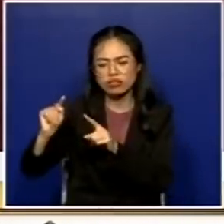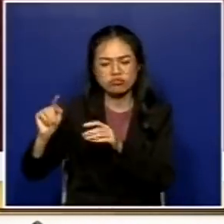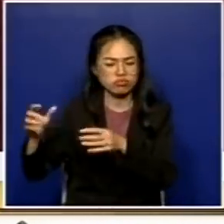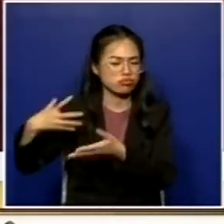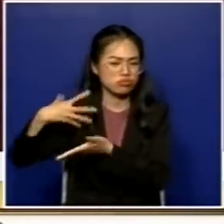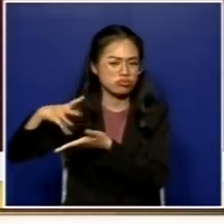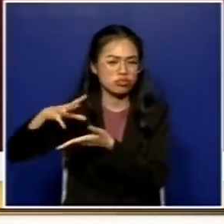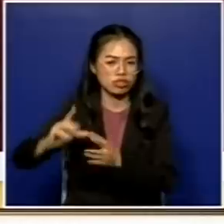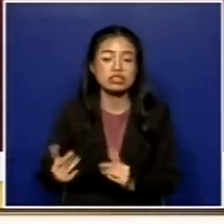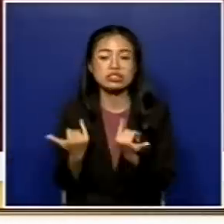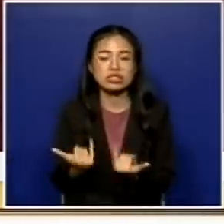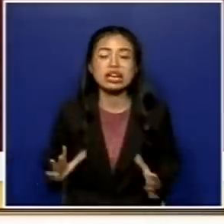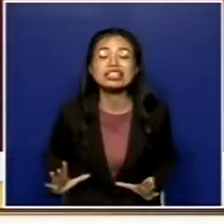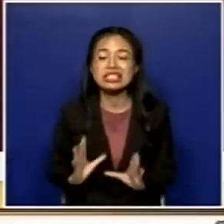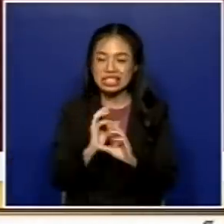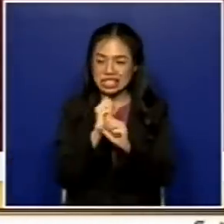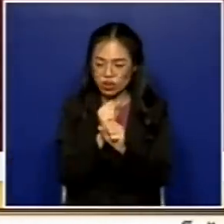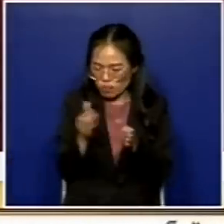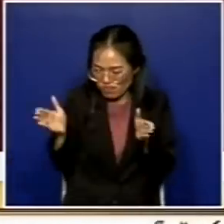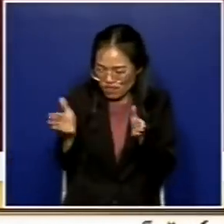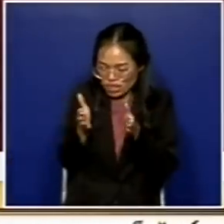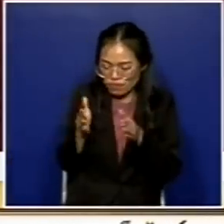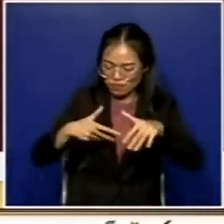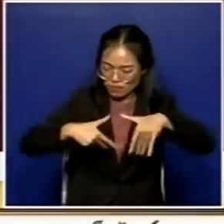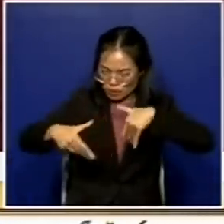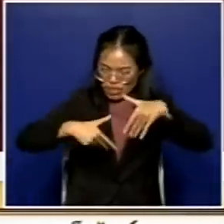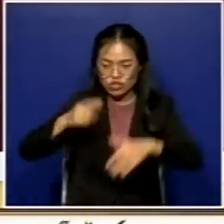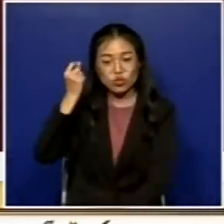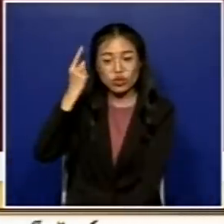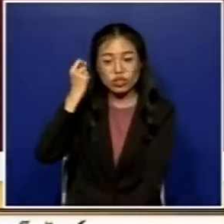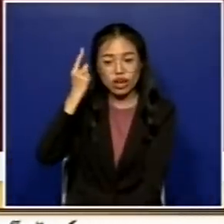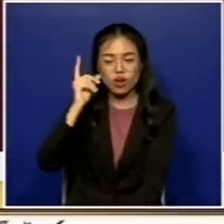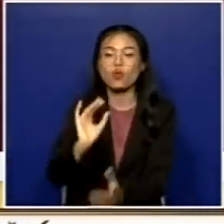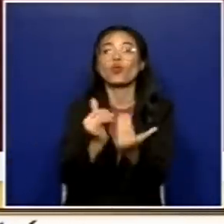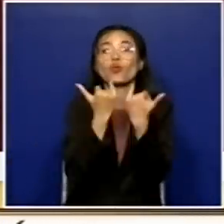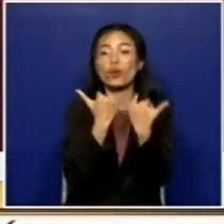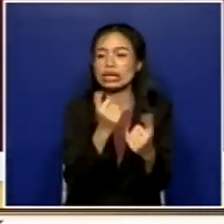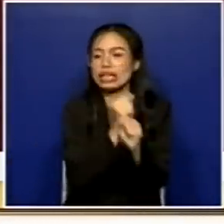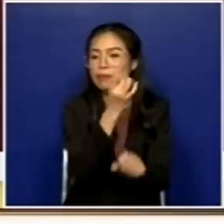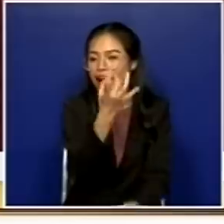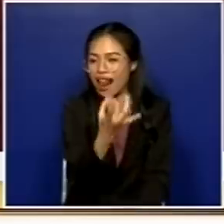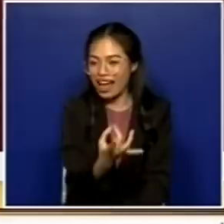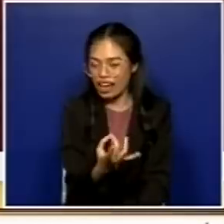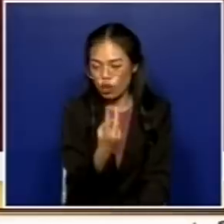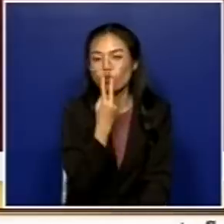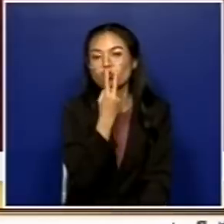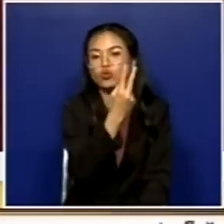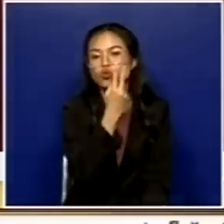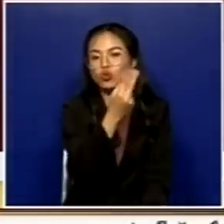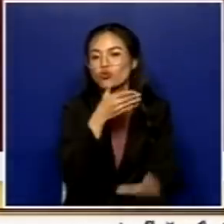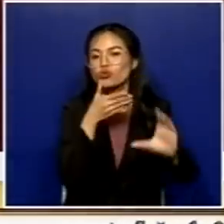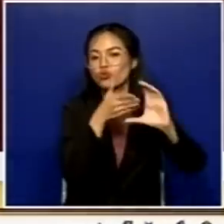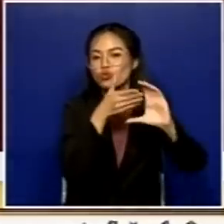ดนะผมสรุปเอามาสั้น ๆให้ประชาชนทางบ้านเข้าใจก่อนวาวนนี้เราจะทำอะไรกัครัไปดูครับทนต่ไปครั